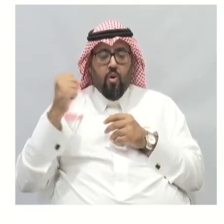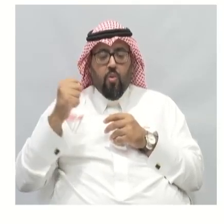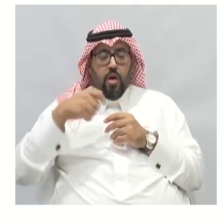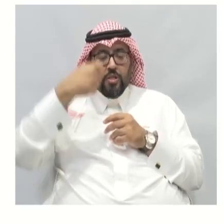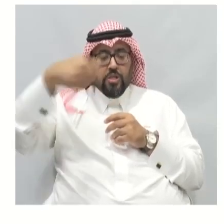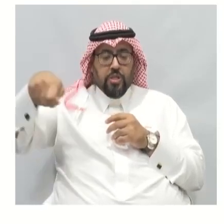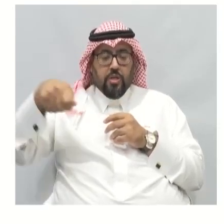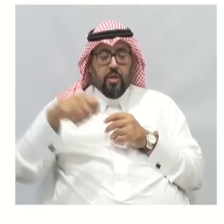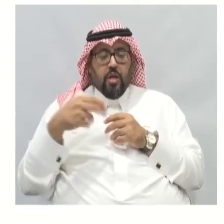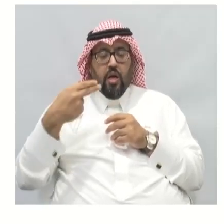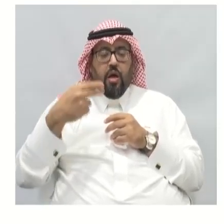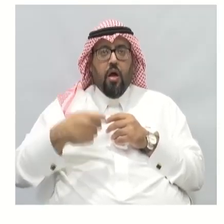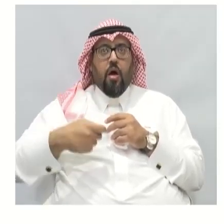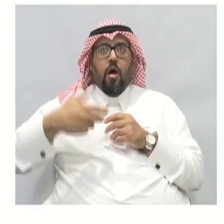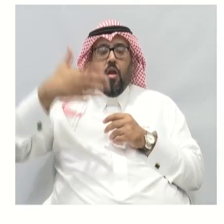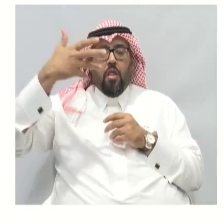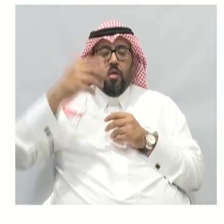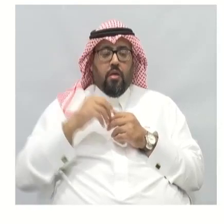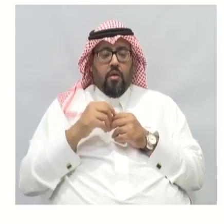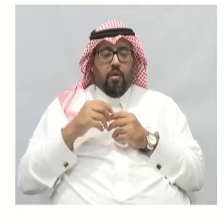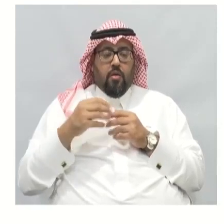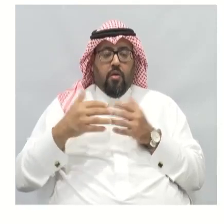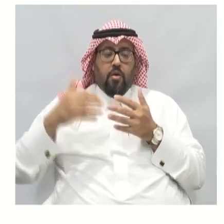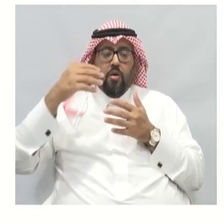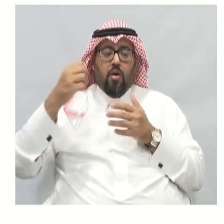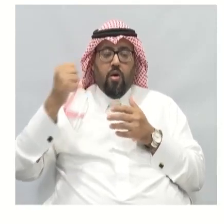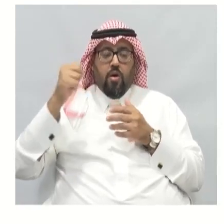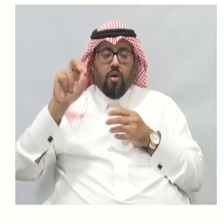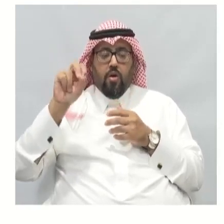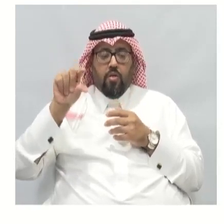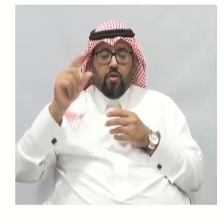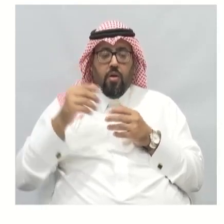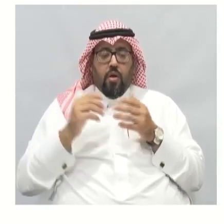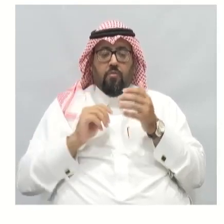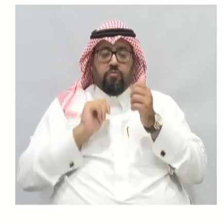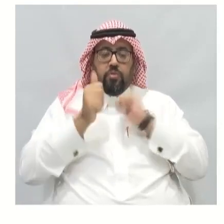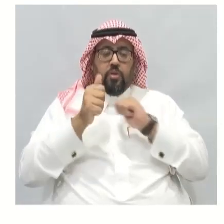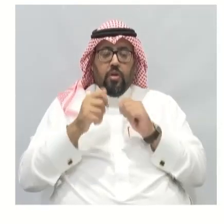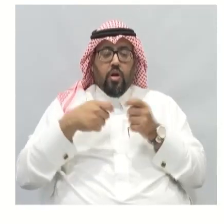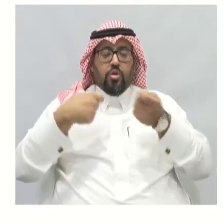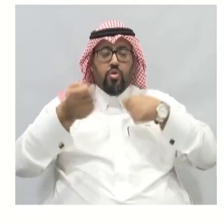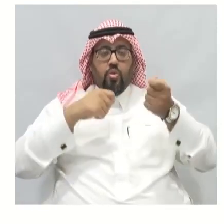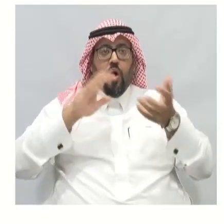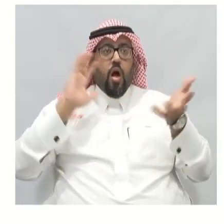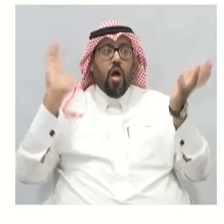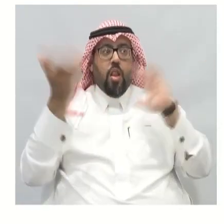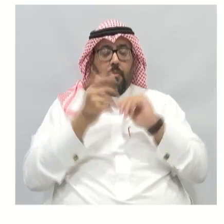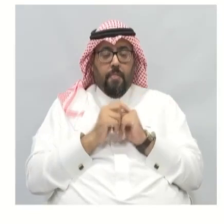شرائيه عاليه علاوه على القدره على المنافسه في الاسواق